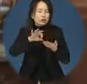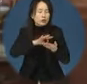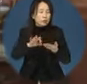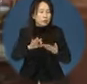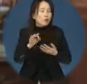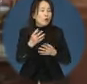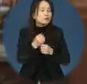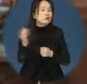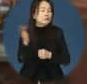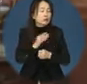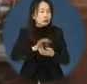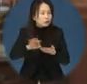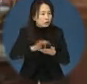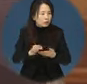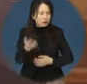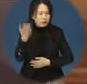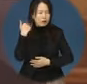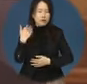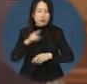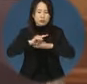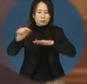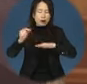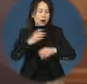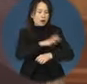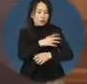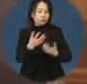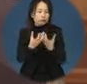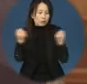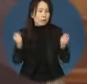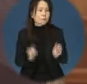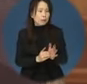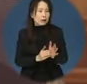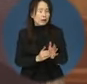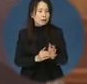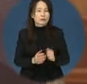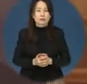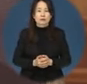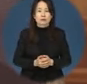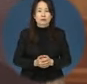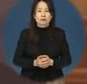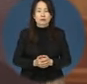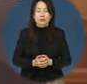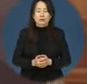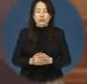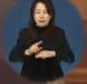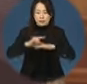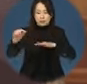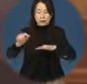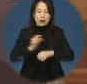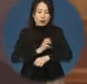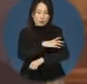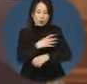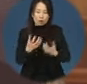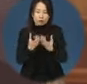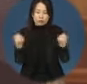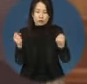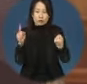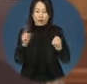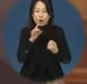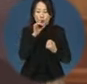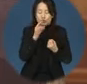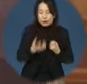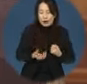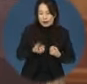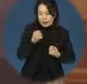지방자치 지방분권 이르자 낫나요 그렇습니다 지방분권 이라는 용어를 이사가 고양이 지방분권 이라 그러면 중앙이 가진 권한을